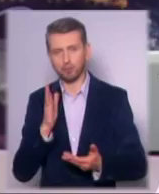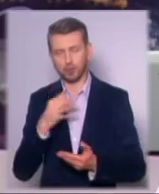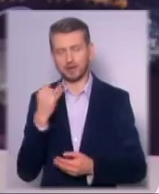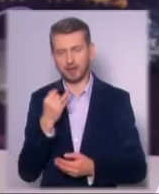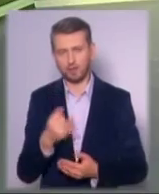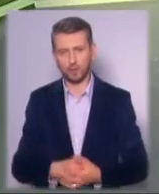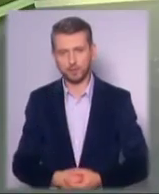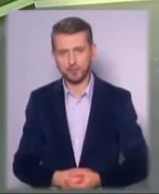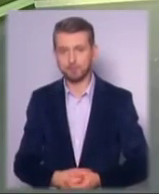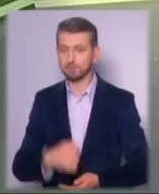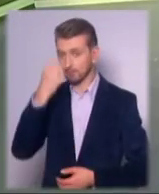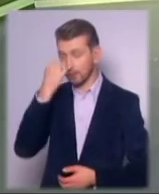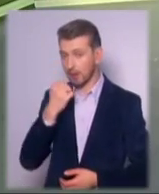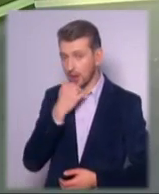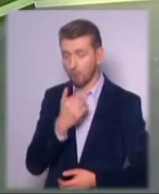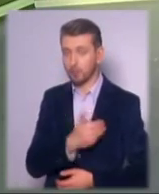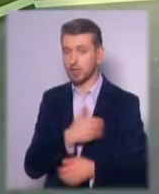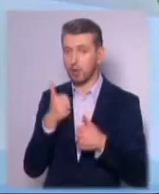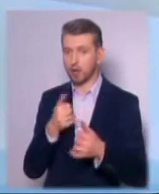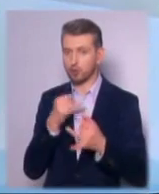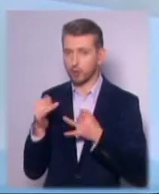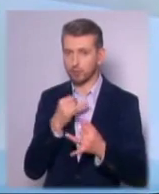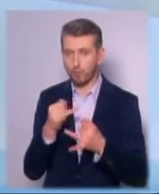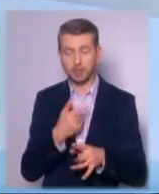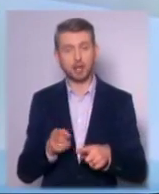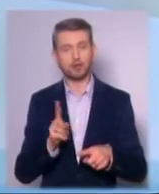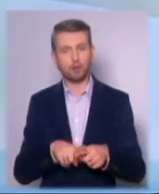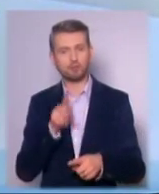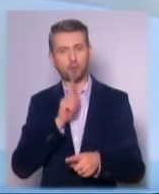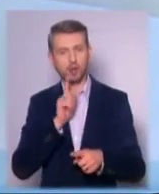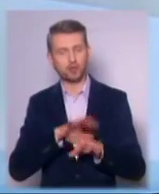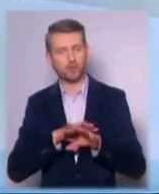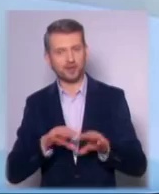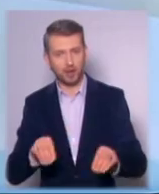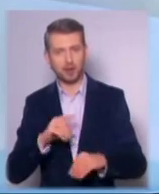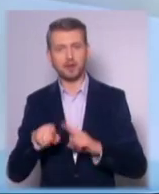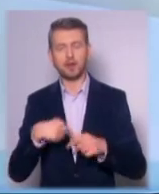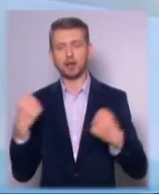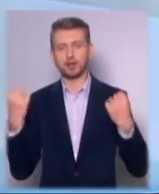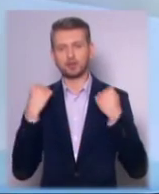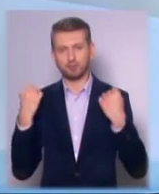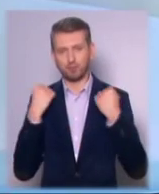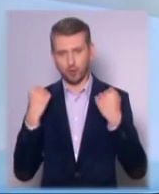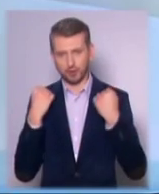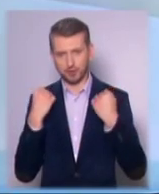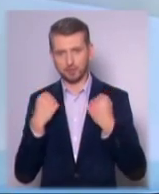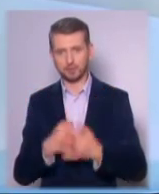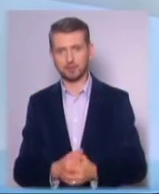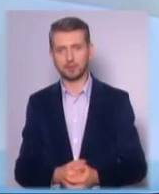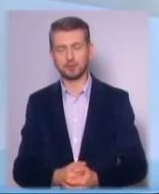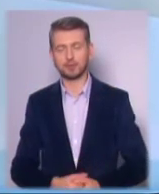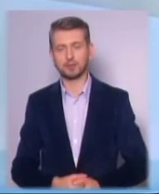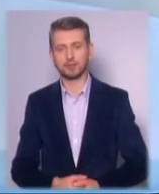переконаний, буде цікаво. Дякую, Сергію, бажаю гарної розмови. Ну що ж, на цьому поки що все. Надалі спорт у викладі мого колеги Руслана Свіріна.